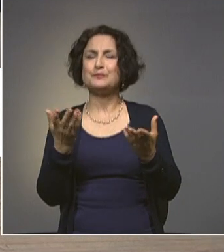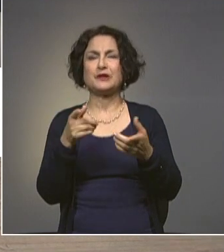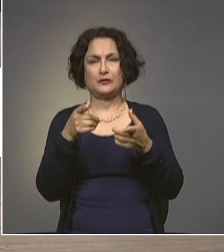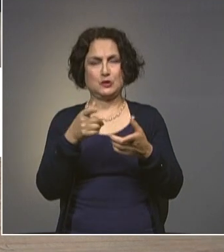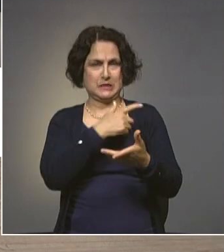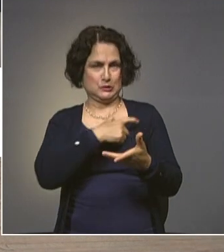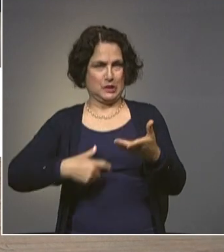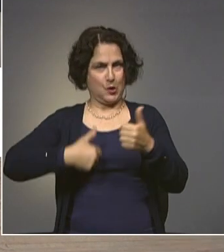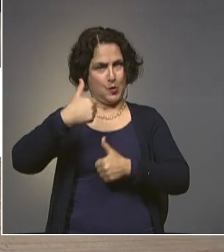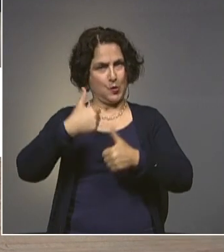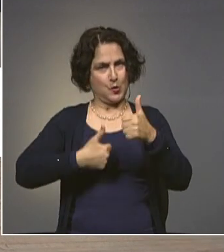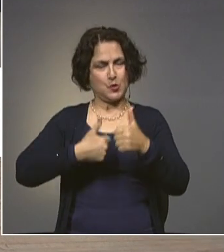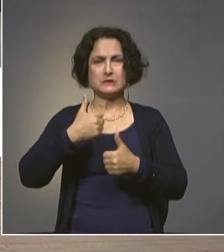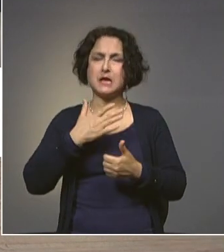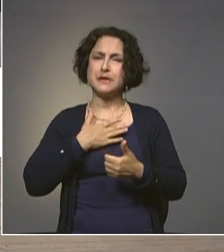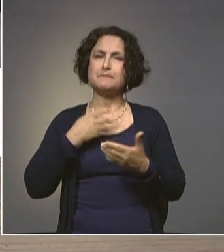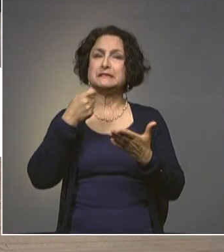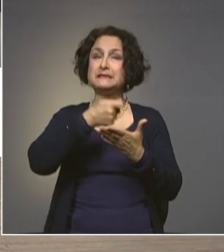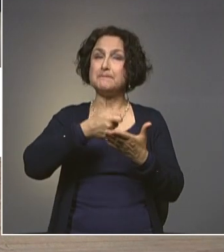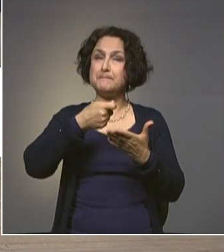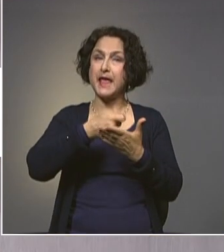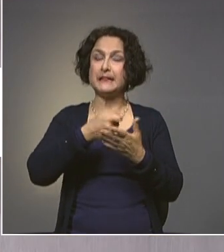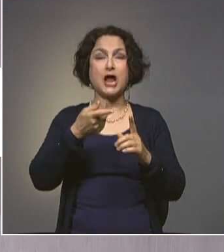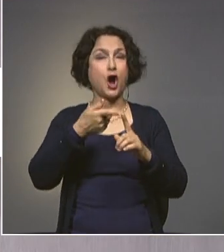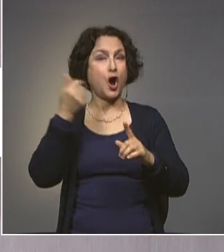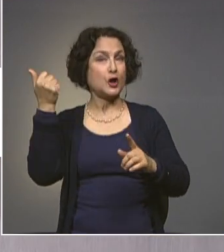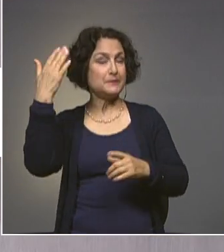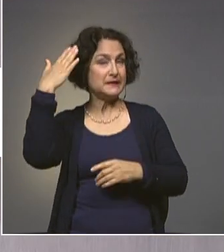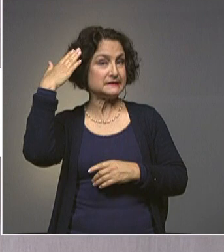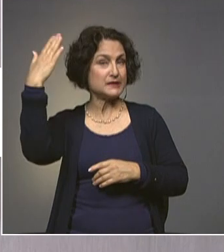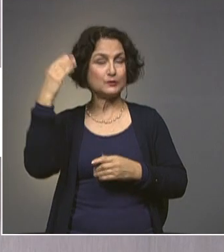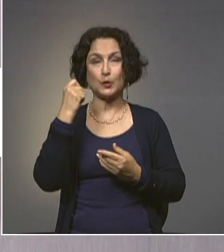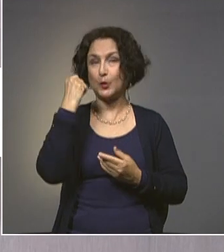национален конкурс се присъждат стипендии от Министерството на културата за